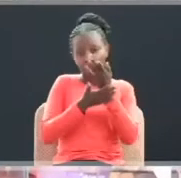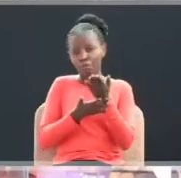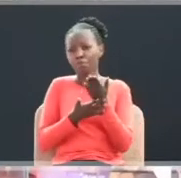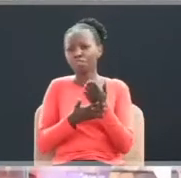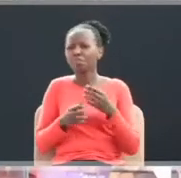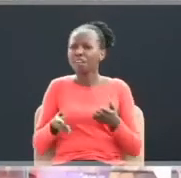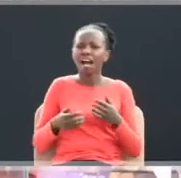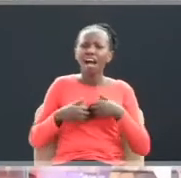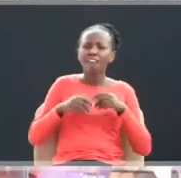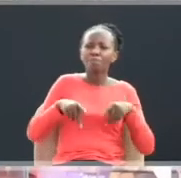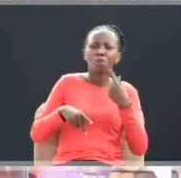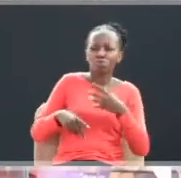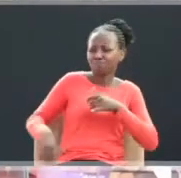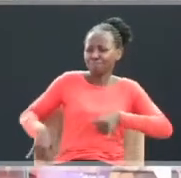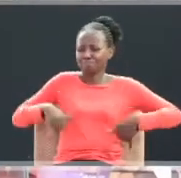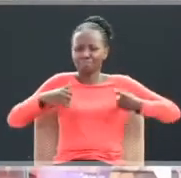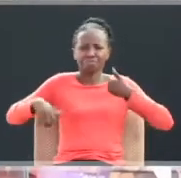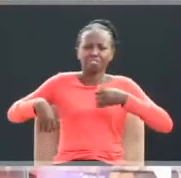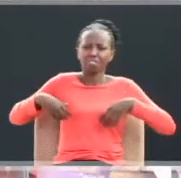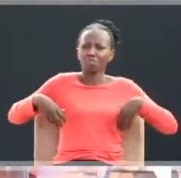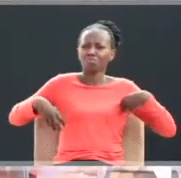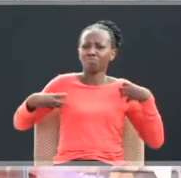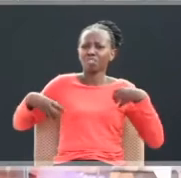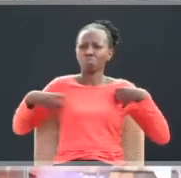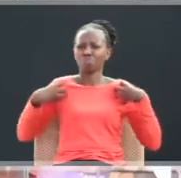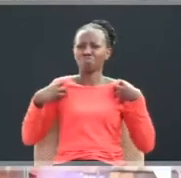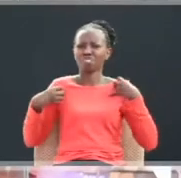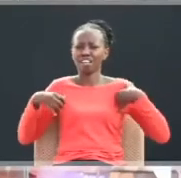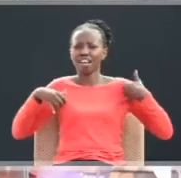Unanipa kwa nini? Kuna mpango gani? Hakuna.